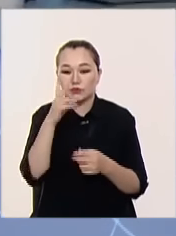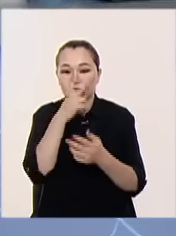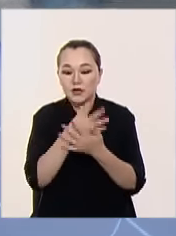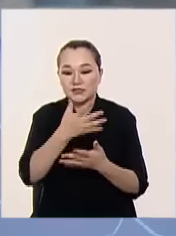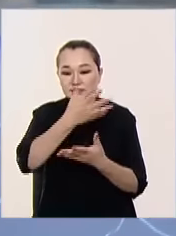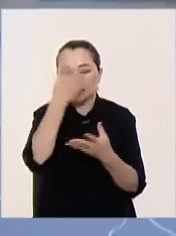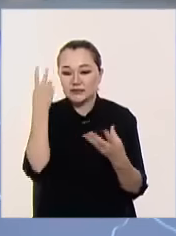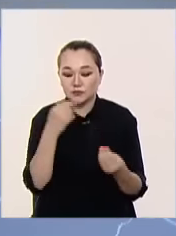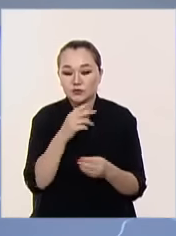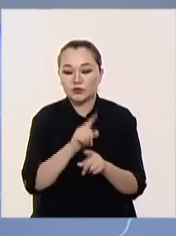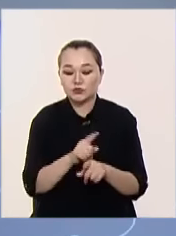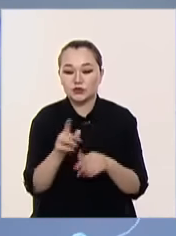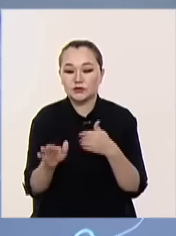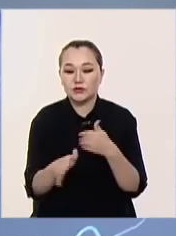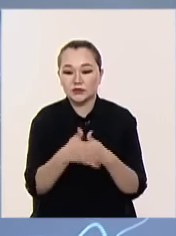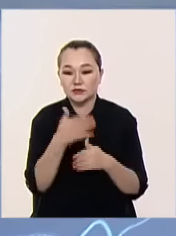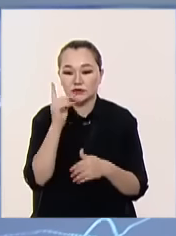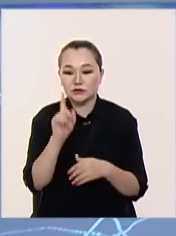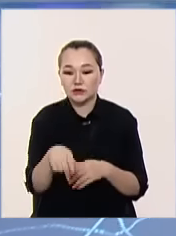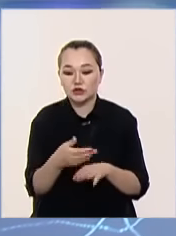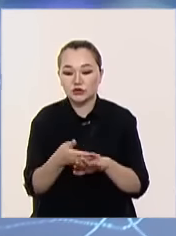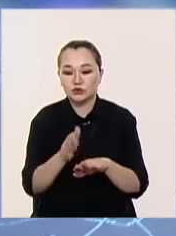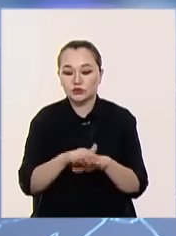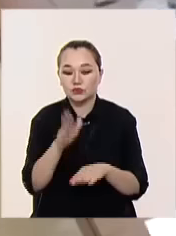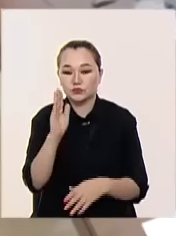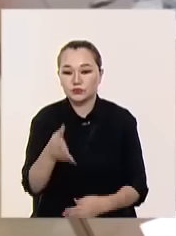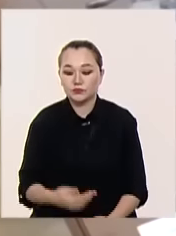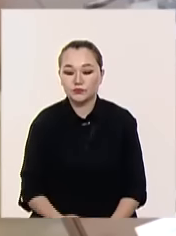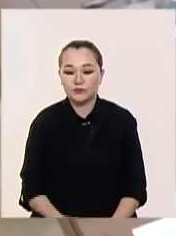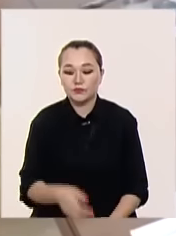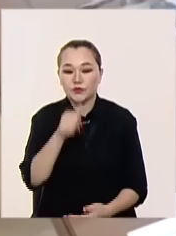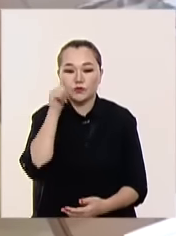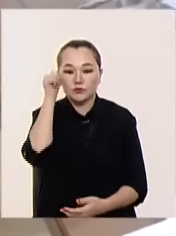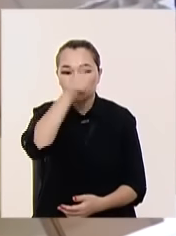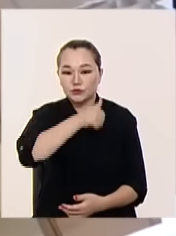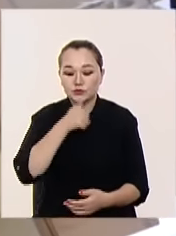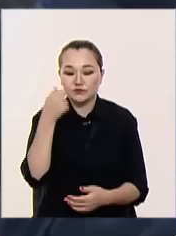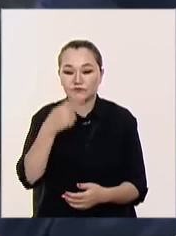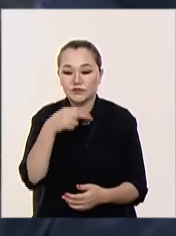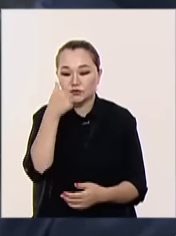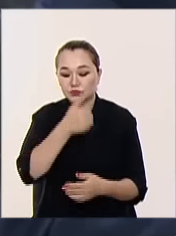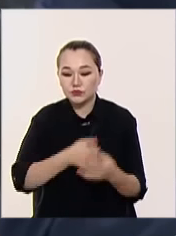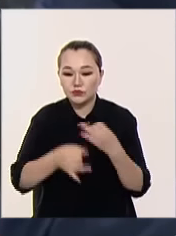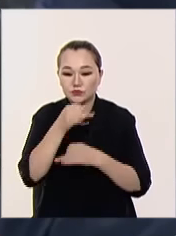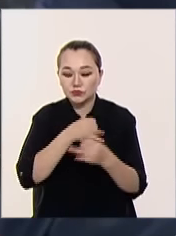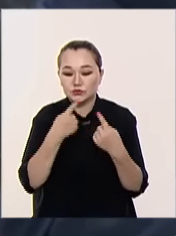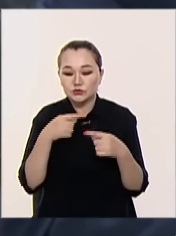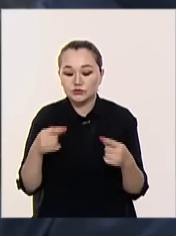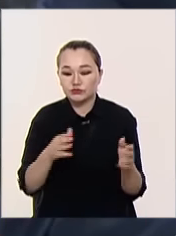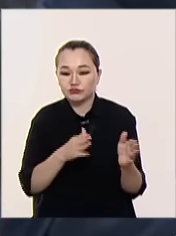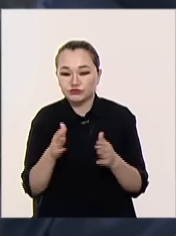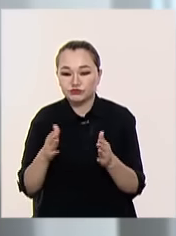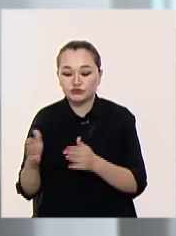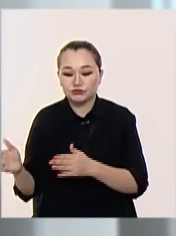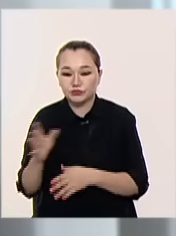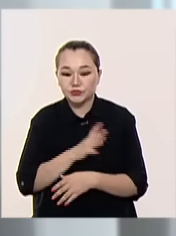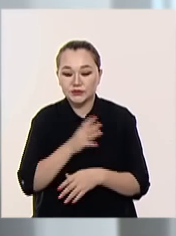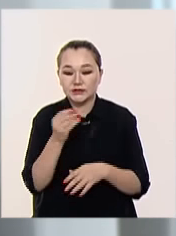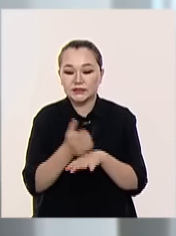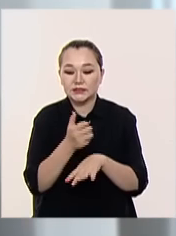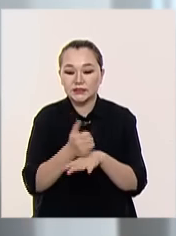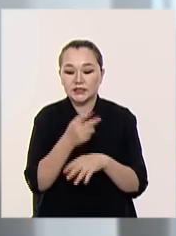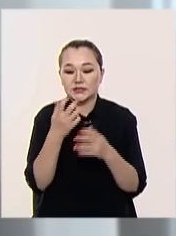ұмытып кеткендерге жаза тіптен ауыр. Өткен жылы 20 жылдай талқыланып, түрлі себептермен кейінге шегеріліп келген табыс